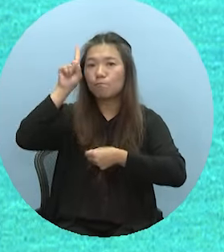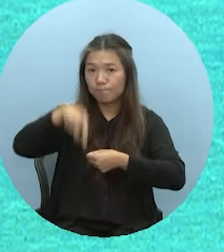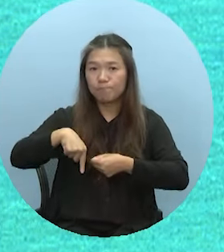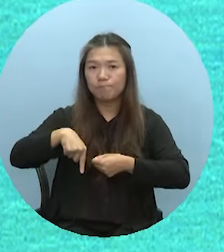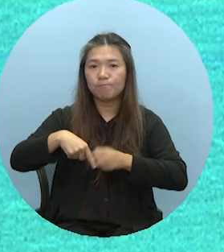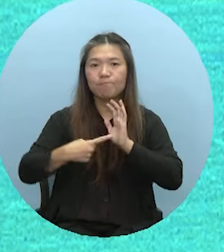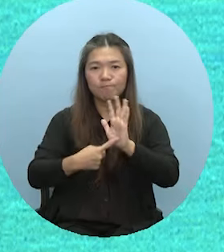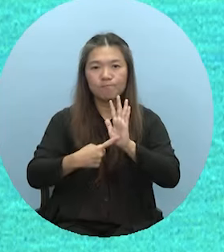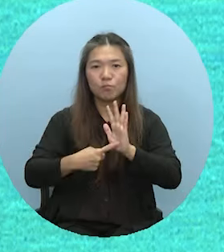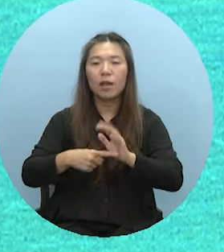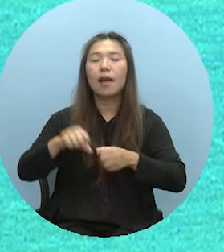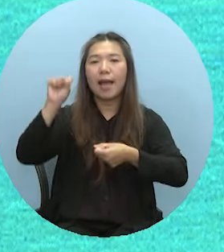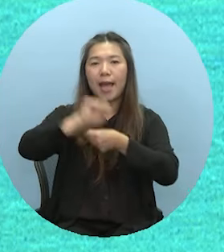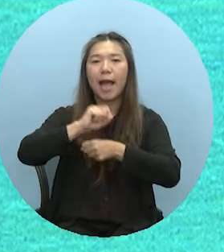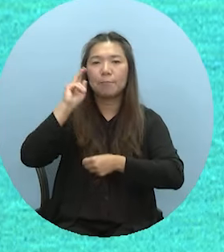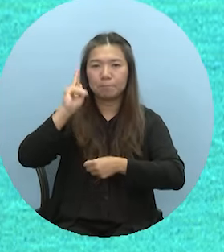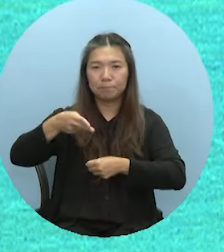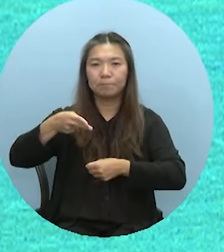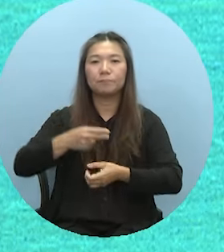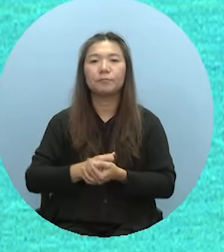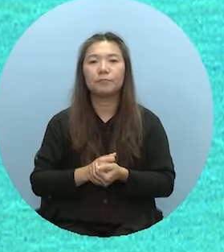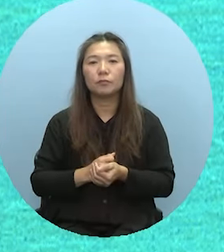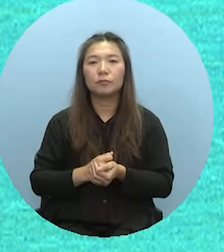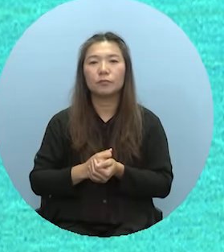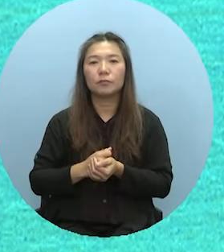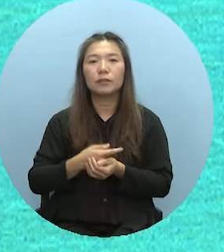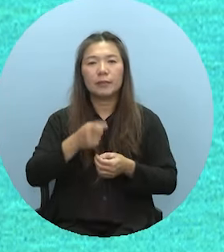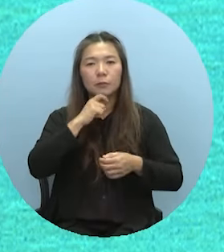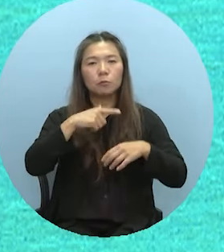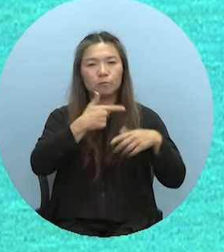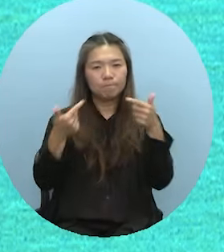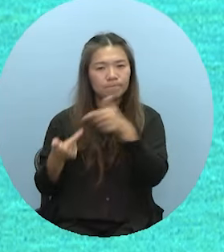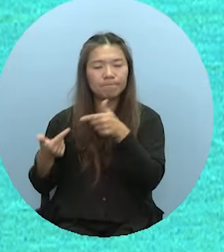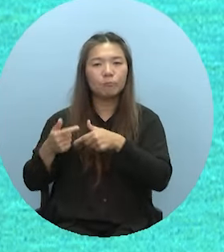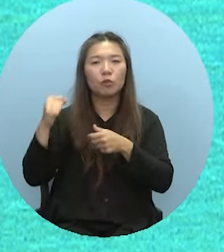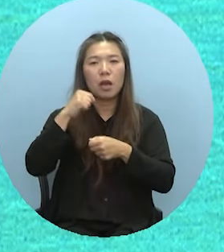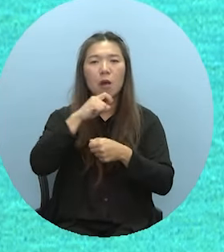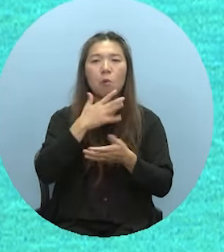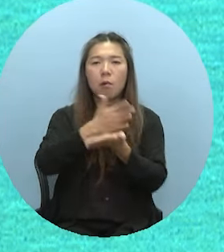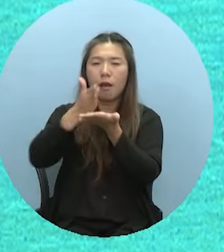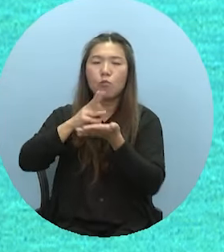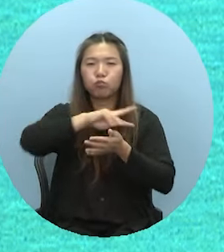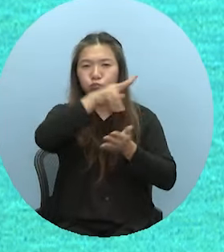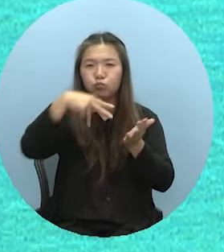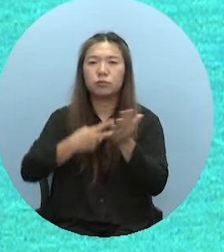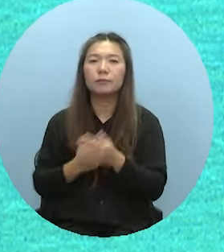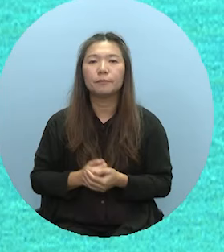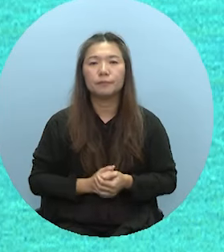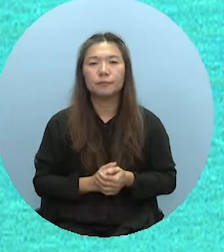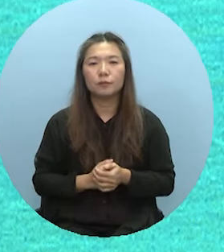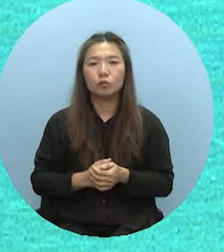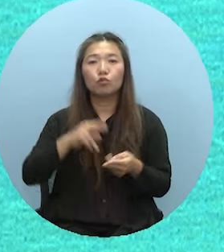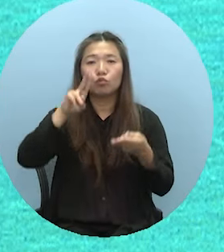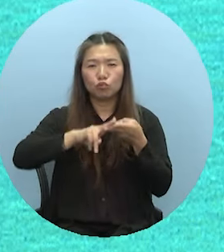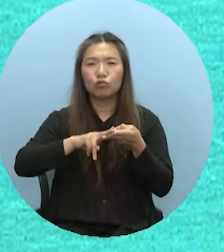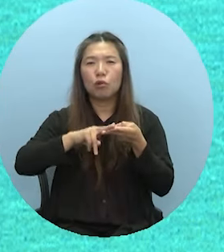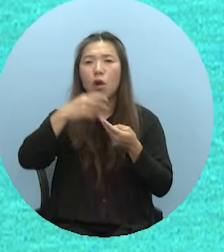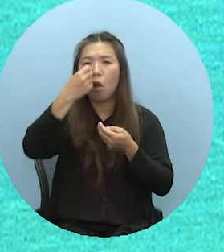措、更強的執行力，積極穩妥推進各領域改革。相